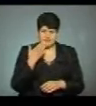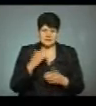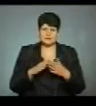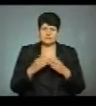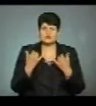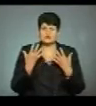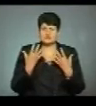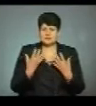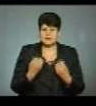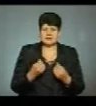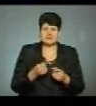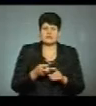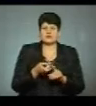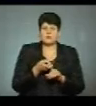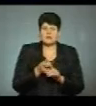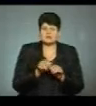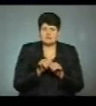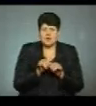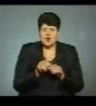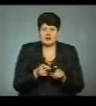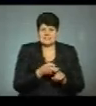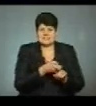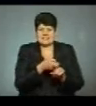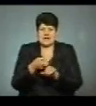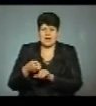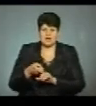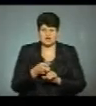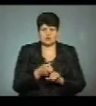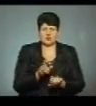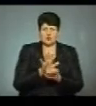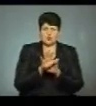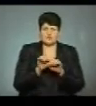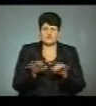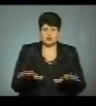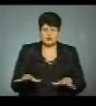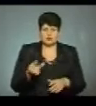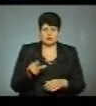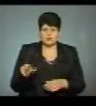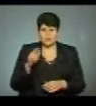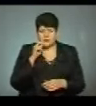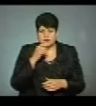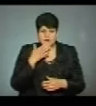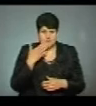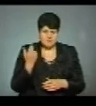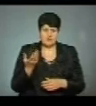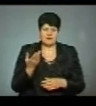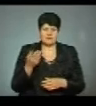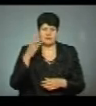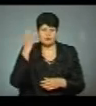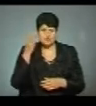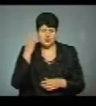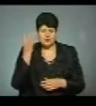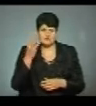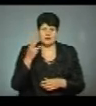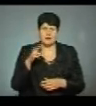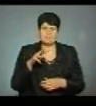дня інформації про зараження коронавірусом громадян України не надходило. І посольство України в Італії, і головне консульство